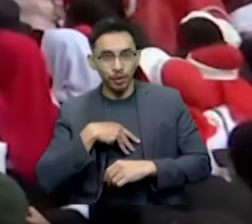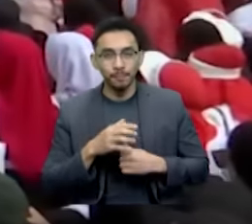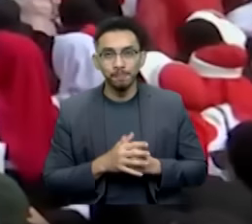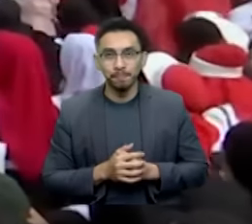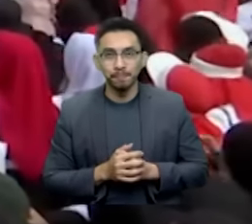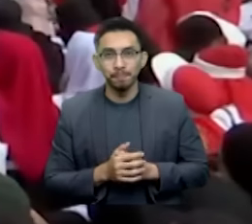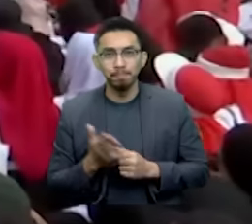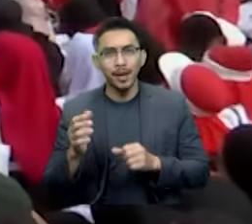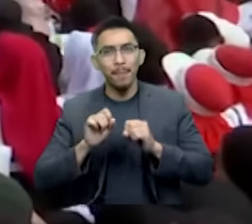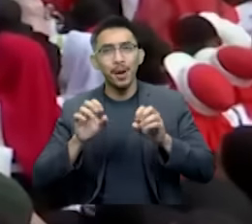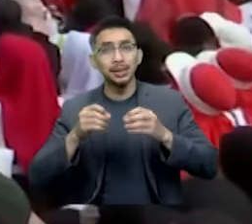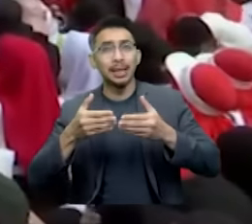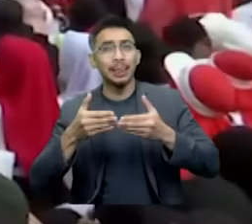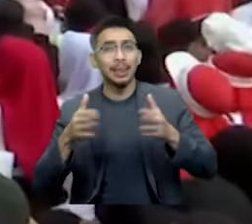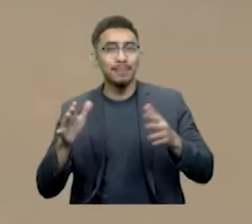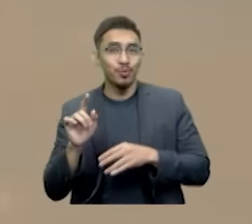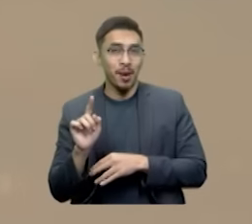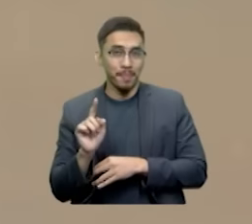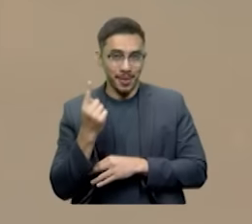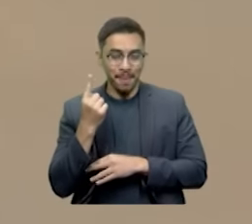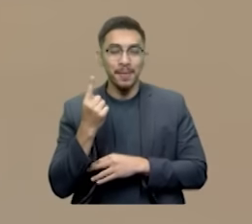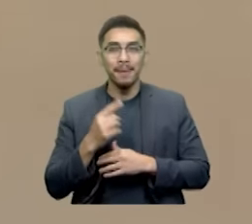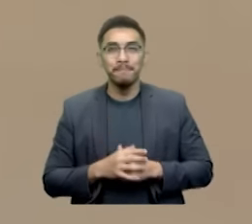Warna merah, warna hitam semua berkumpul.